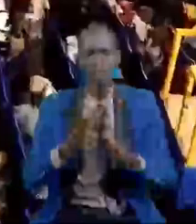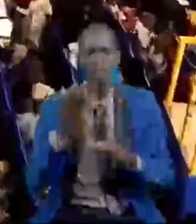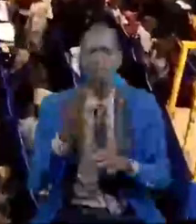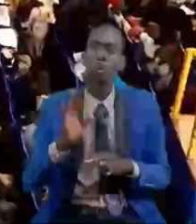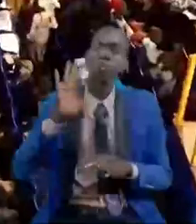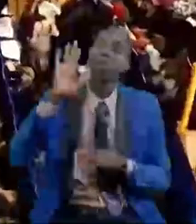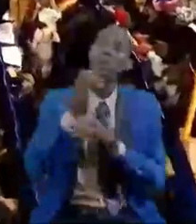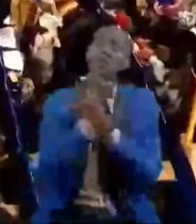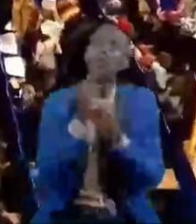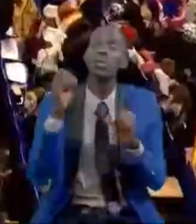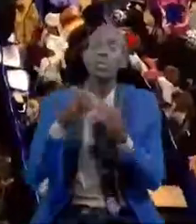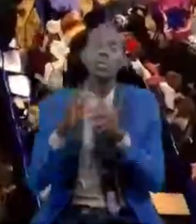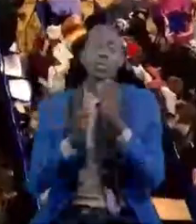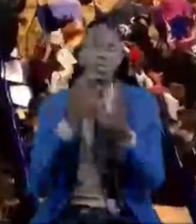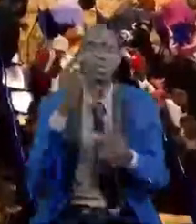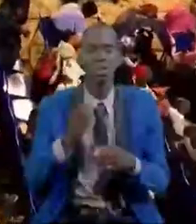de Jésus.